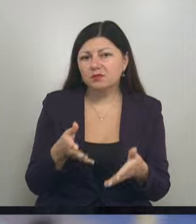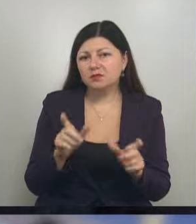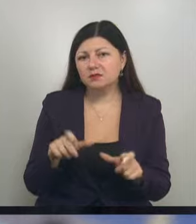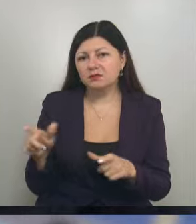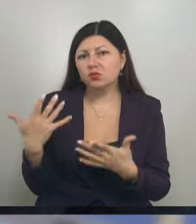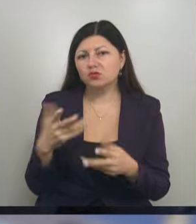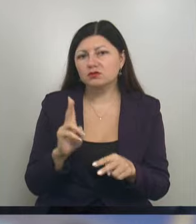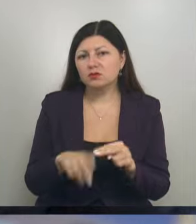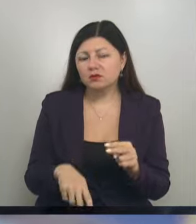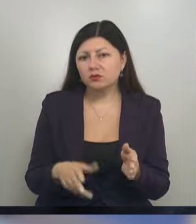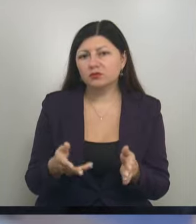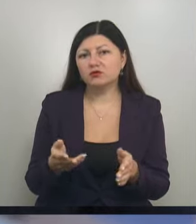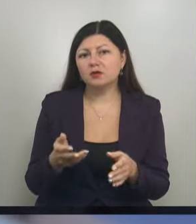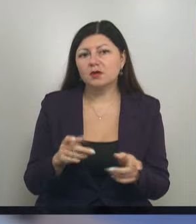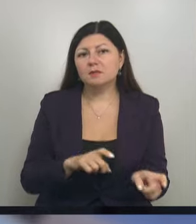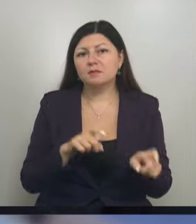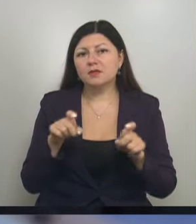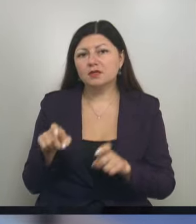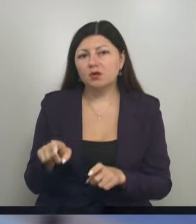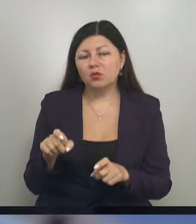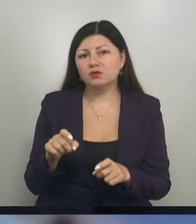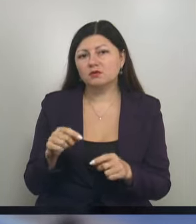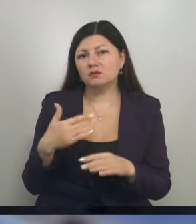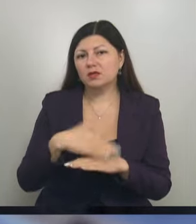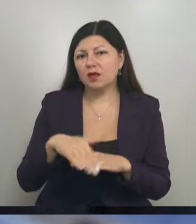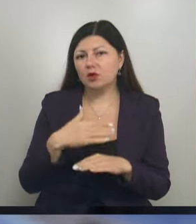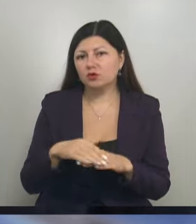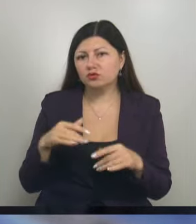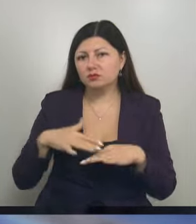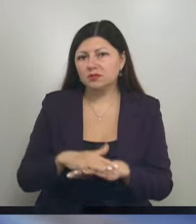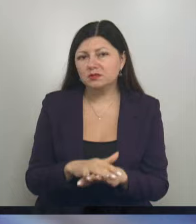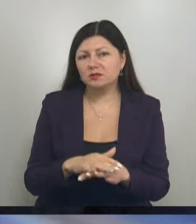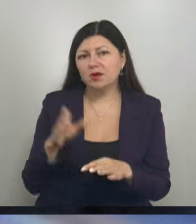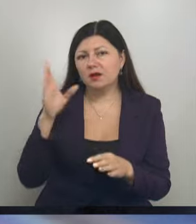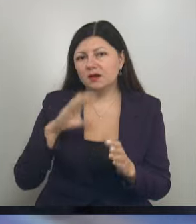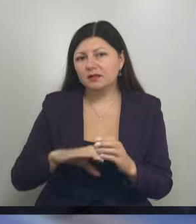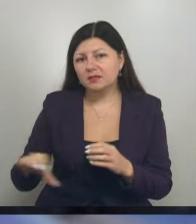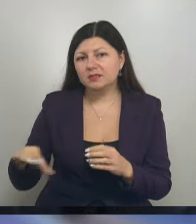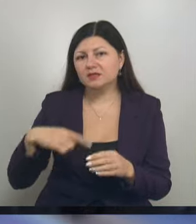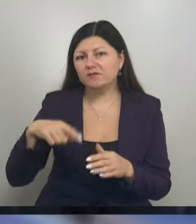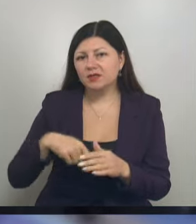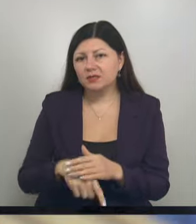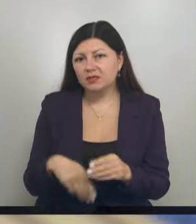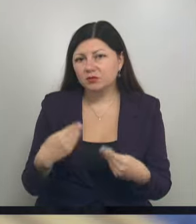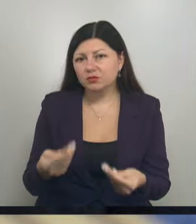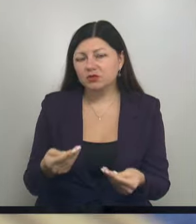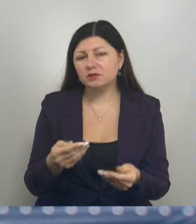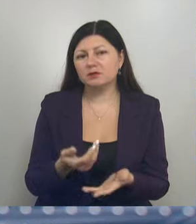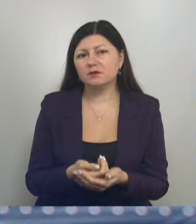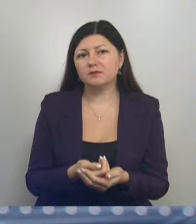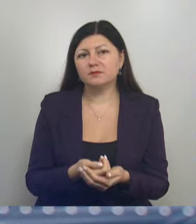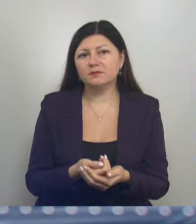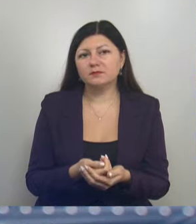отопления уже закончена. Переходим к наружным сетям, как канализации, так и водоснабжения и водоотведения.